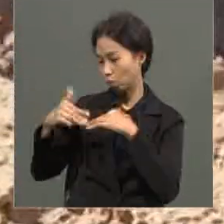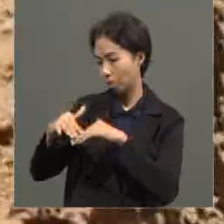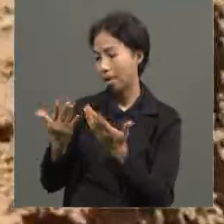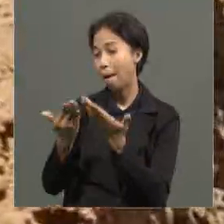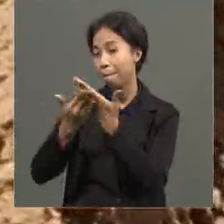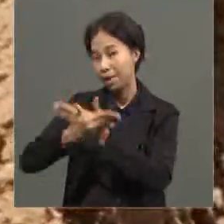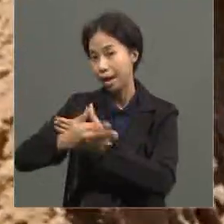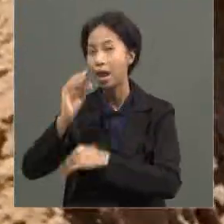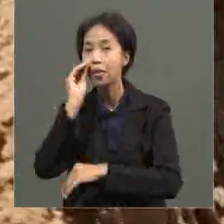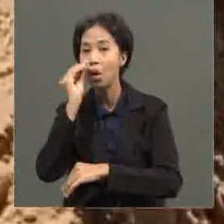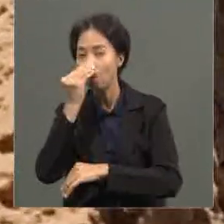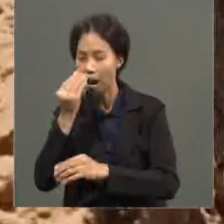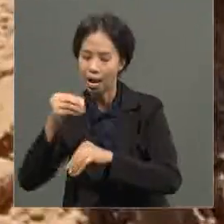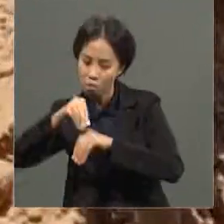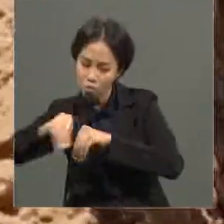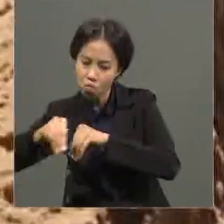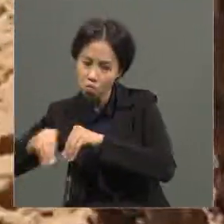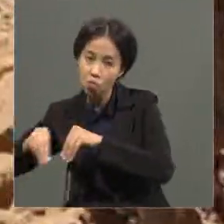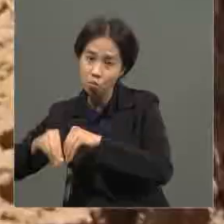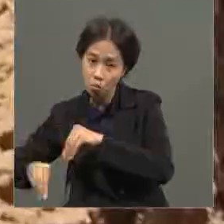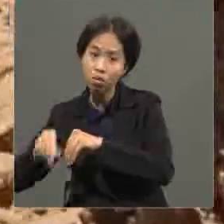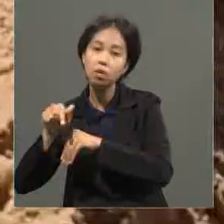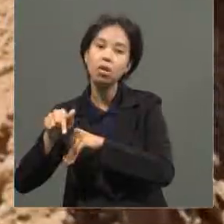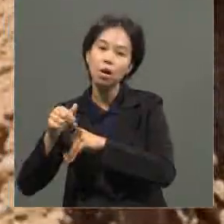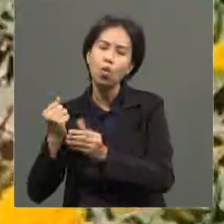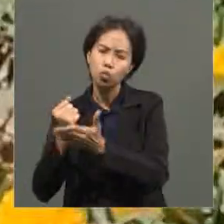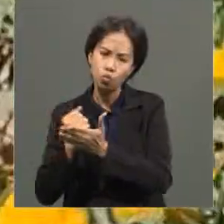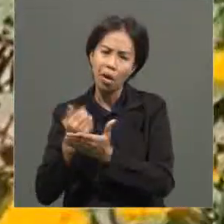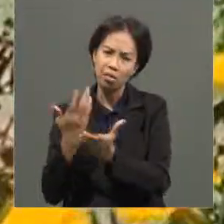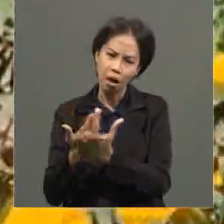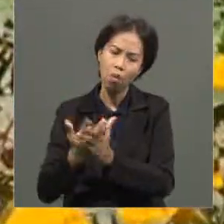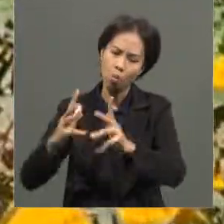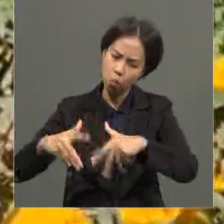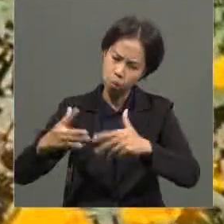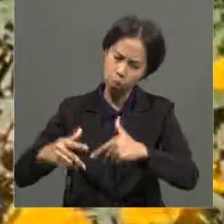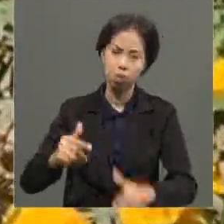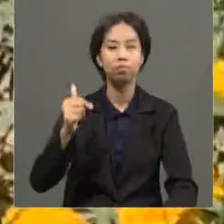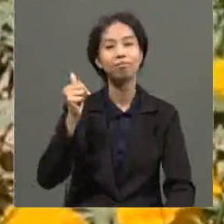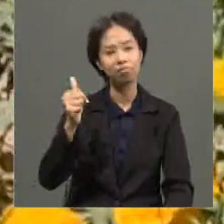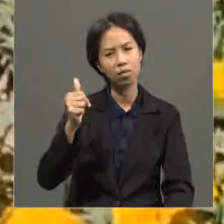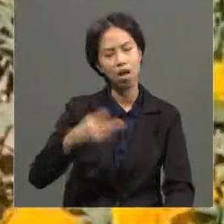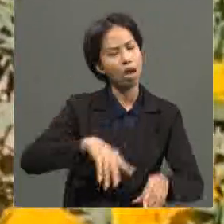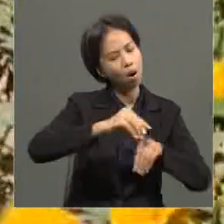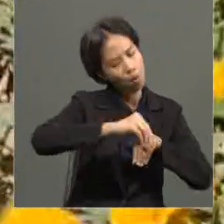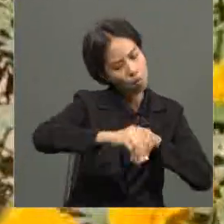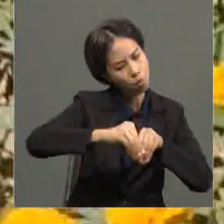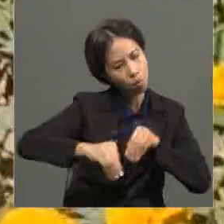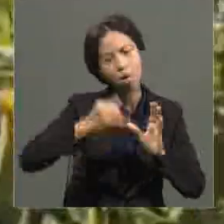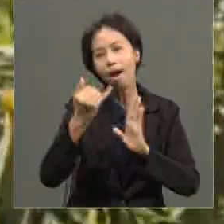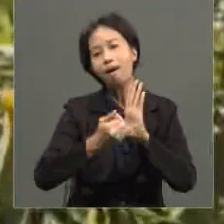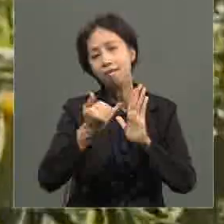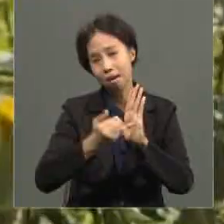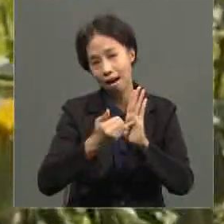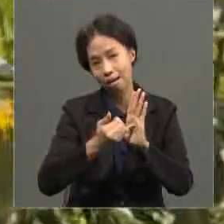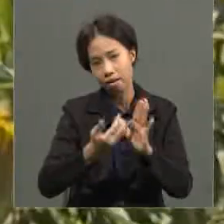เรืองตัดดอกขายปรากฏว่าสามารถสร้างรายได้ได้เป็นอย่างดีโดยดอกดาวเรืองนะปลูกง่ายเก็บเกี่ยวก็เร็ว